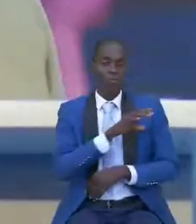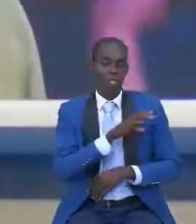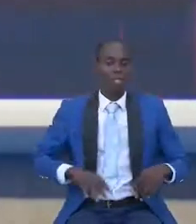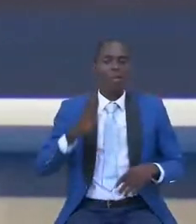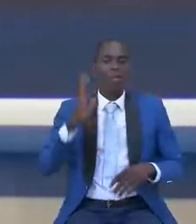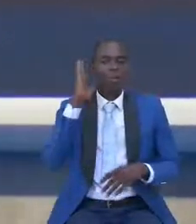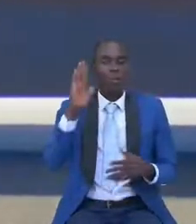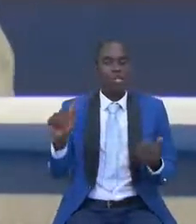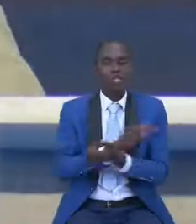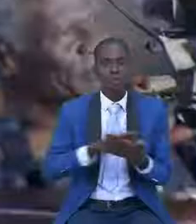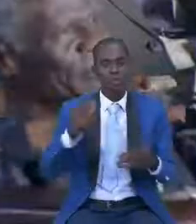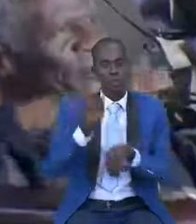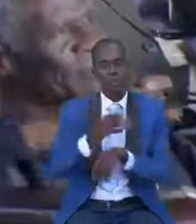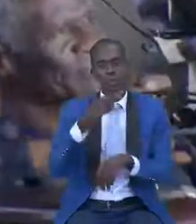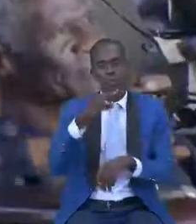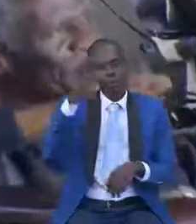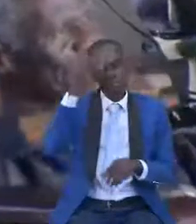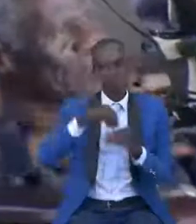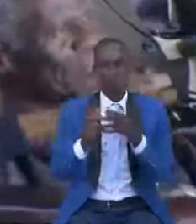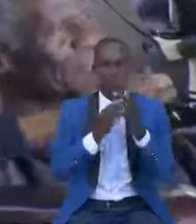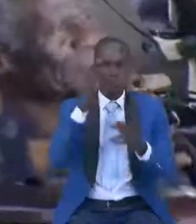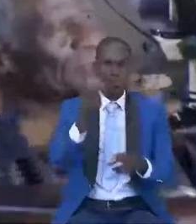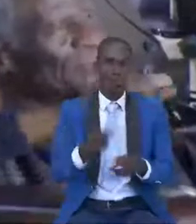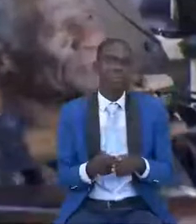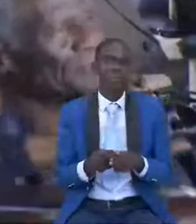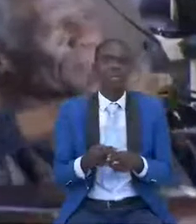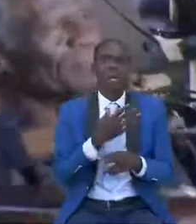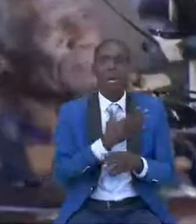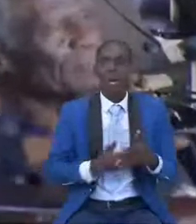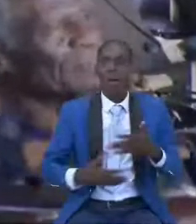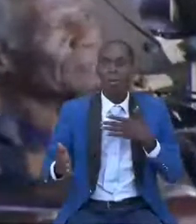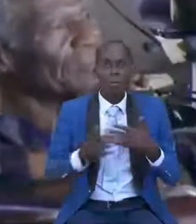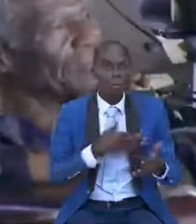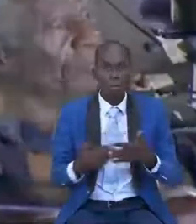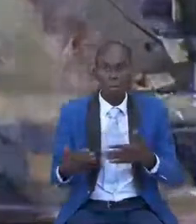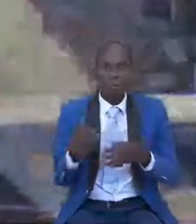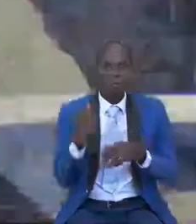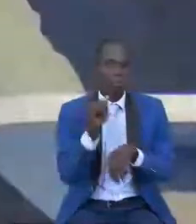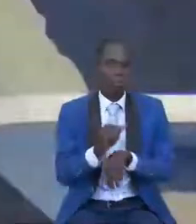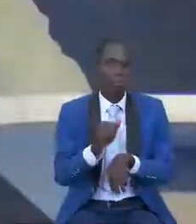Dans ta vie aujourd'hui, Christ va détruire les œuvres du diable.